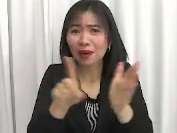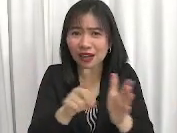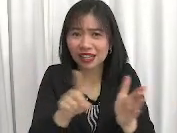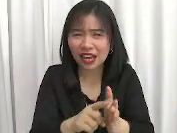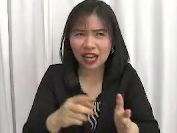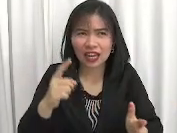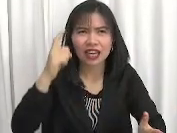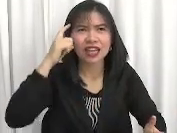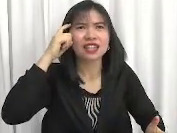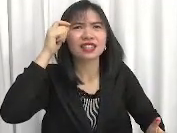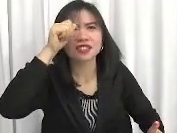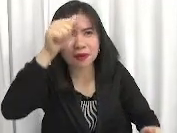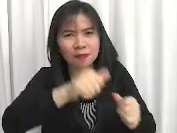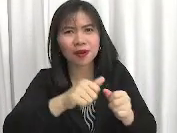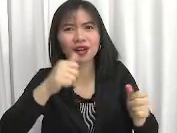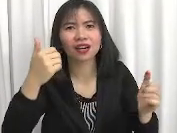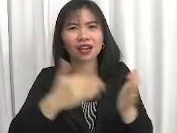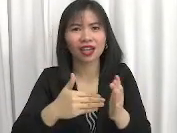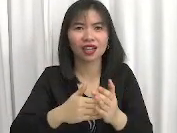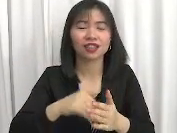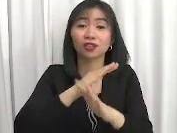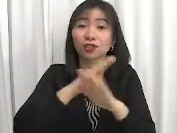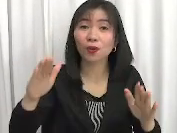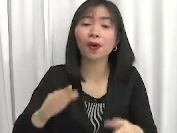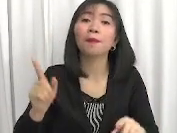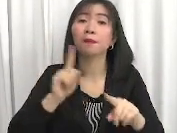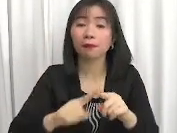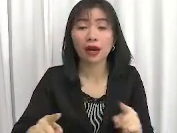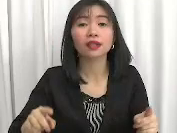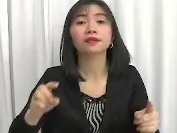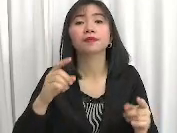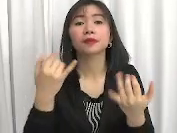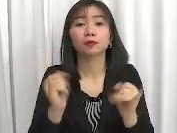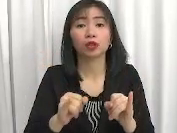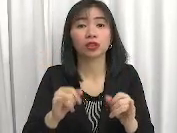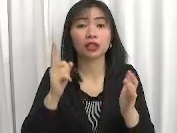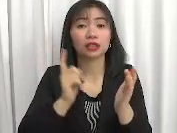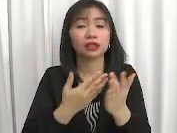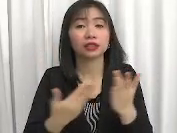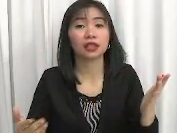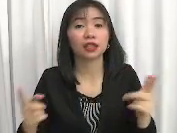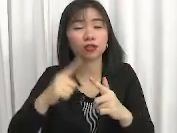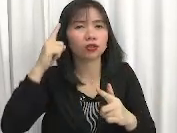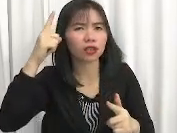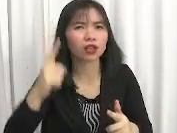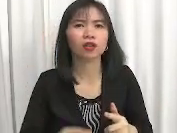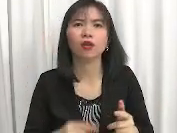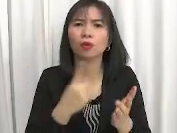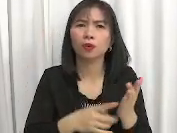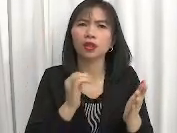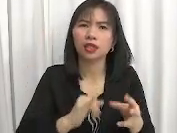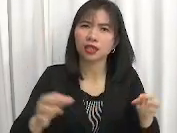pinakamaganda ay isipin na natin ngayon kung ano ang mga hakbang na gagawin natin upang